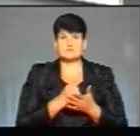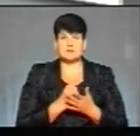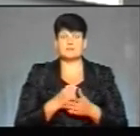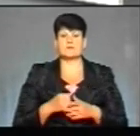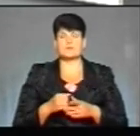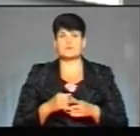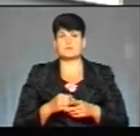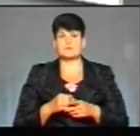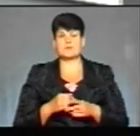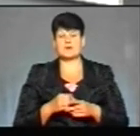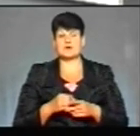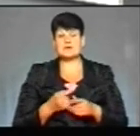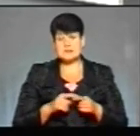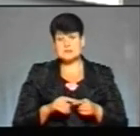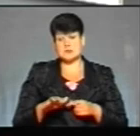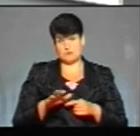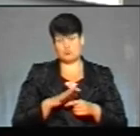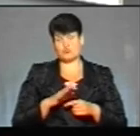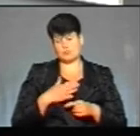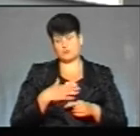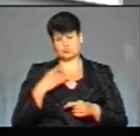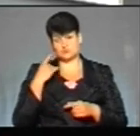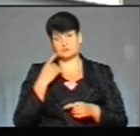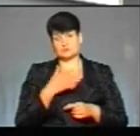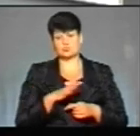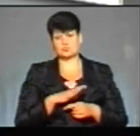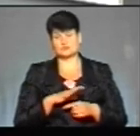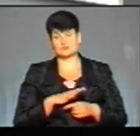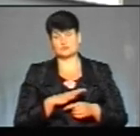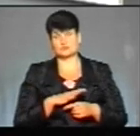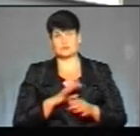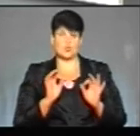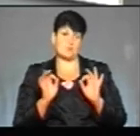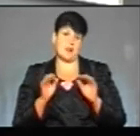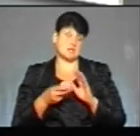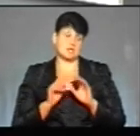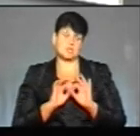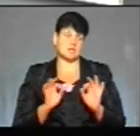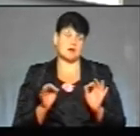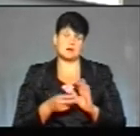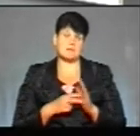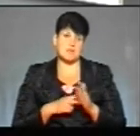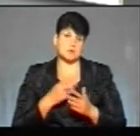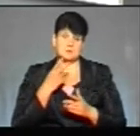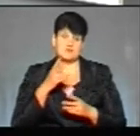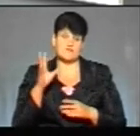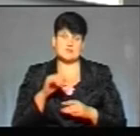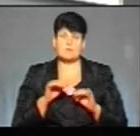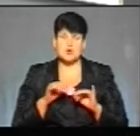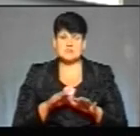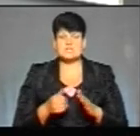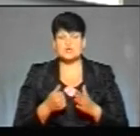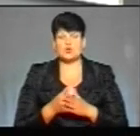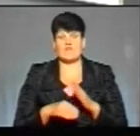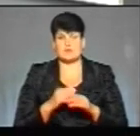Кабінету міністрів України. Тобто це був, на мою думку, це був нормальний ідеальний план, який би якраз передбачав ці всі процеси до виборів